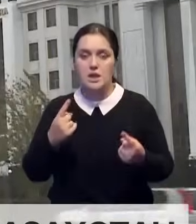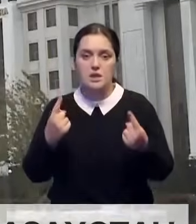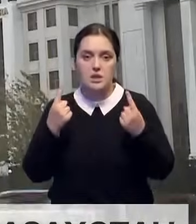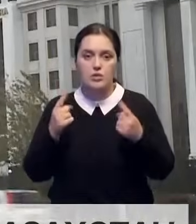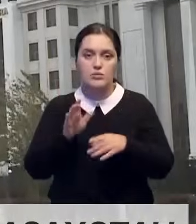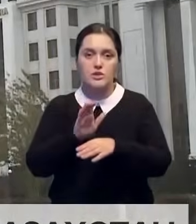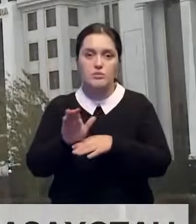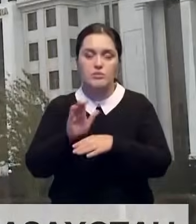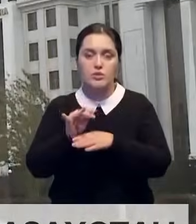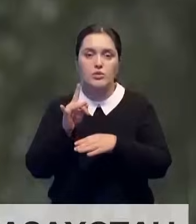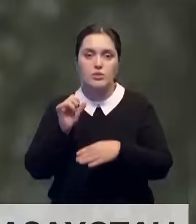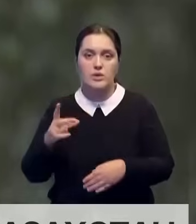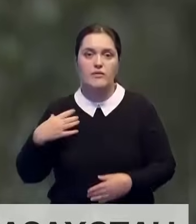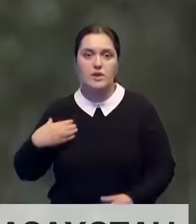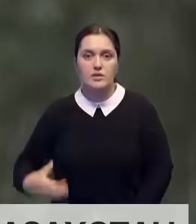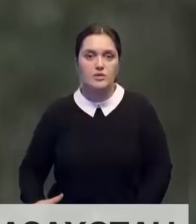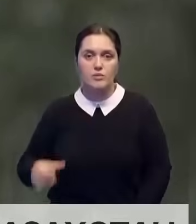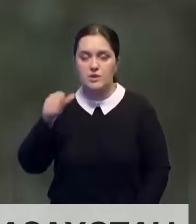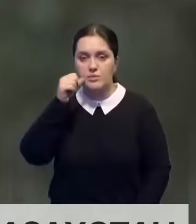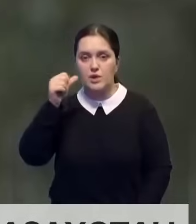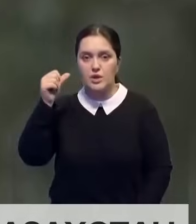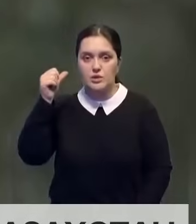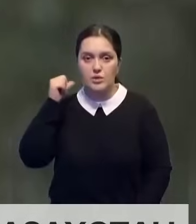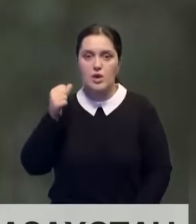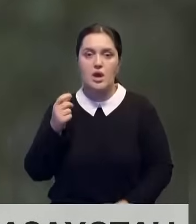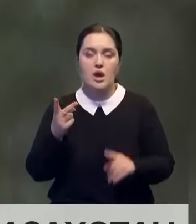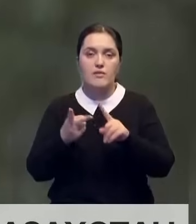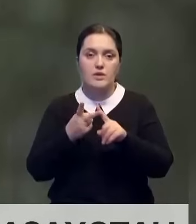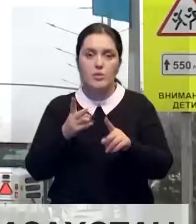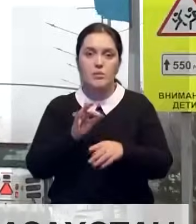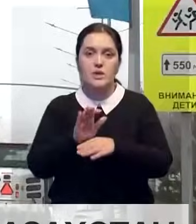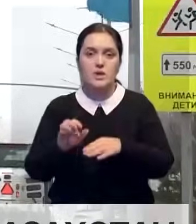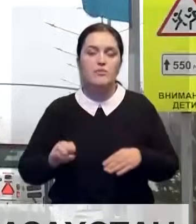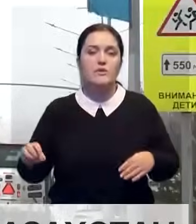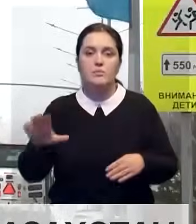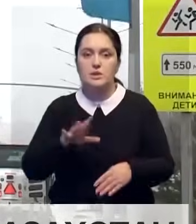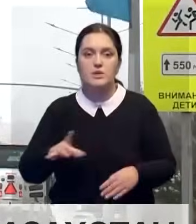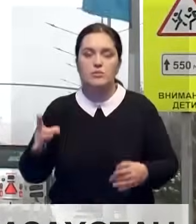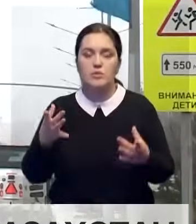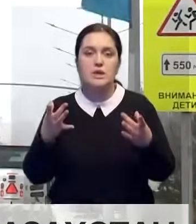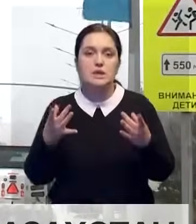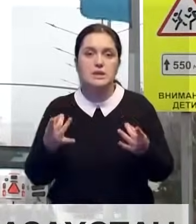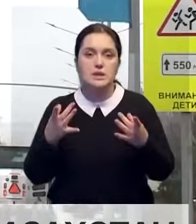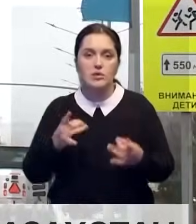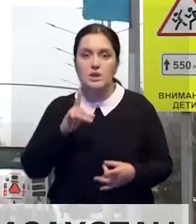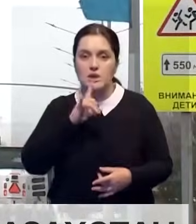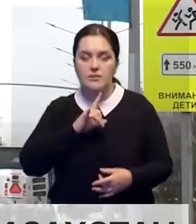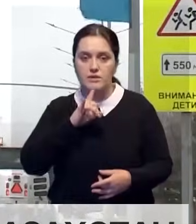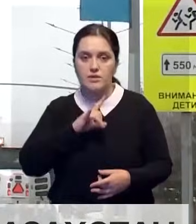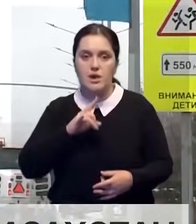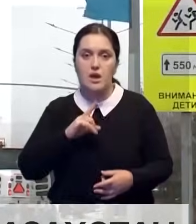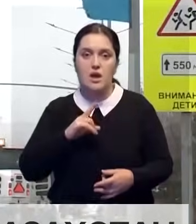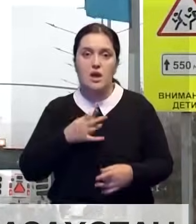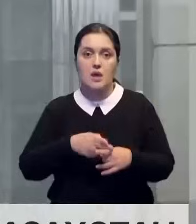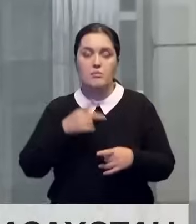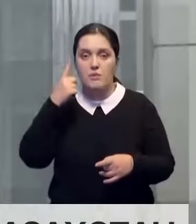Отмечу, Казахстан – крупнейший поставщик урана во Францию. В прошлом году наша страна также стала второй по поставкам в Европейскую республику сырой нефти.